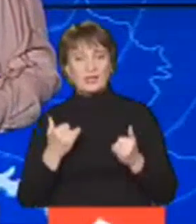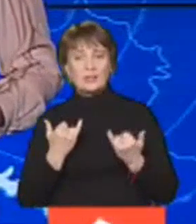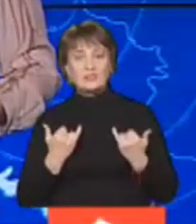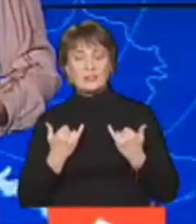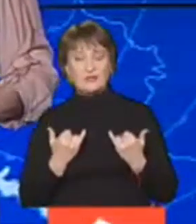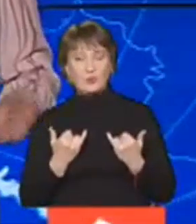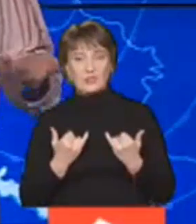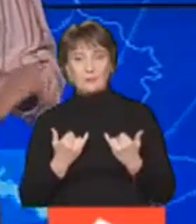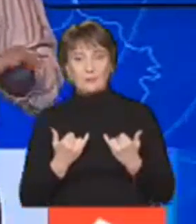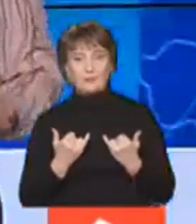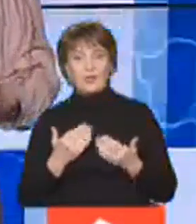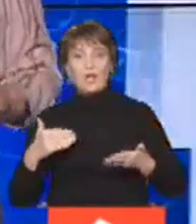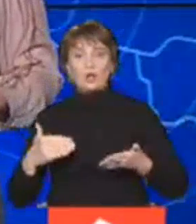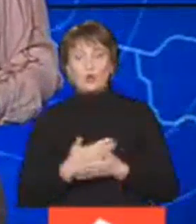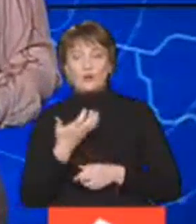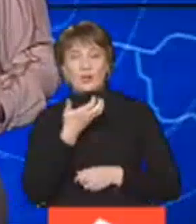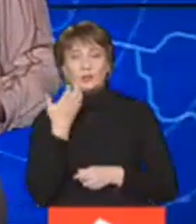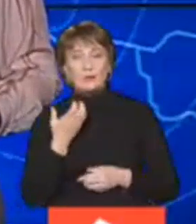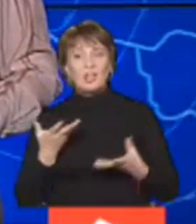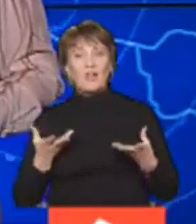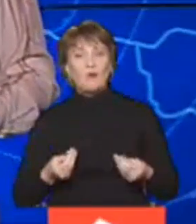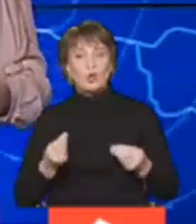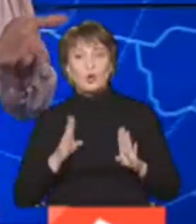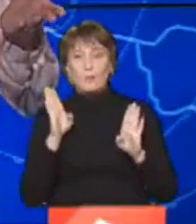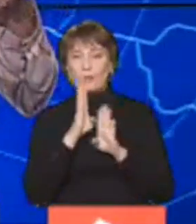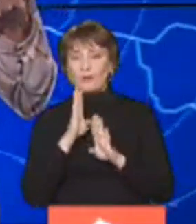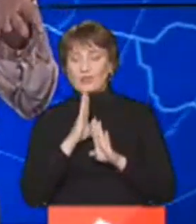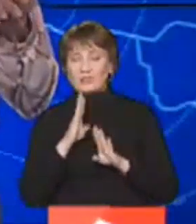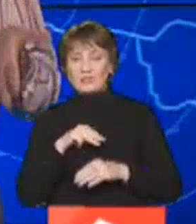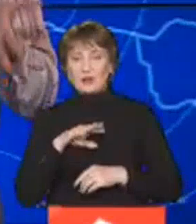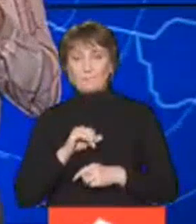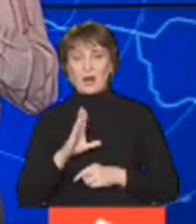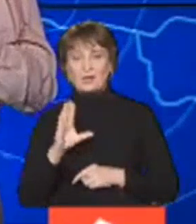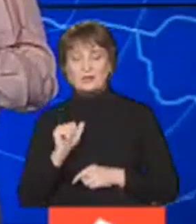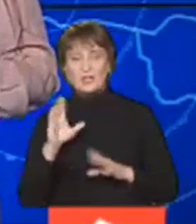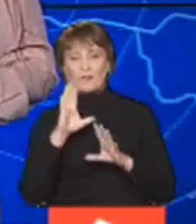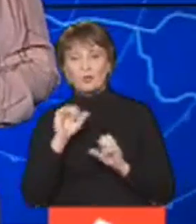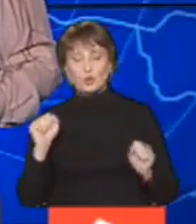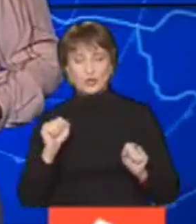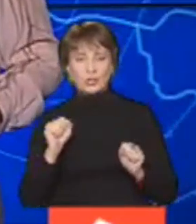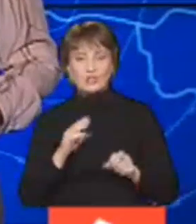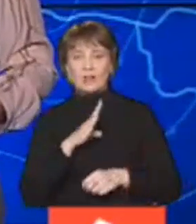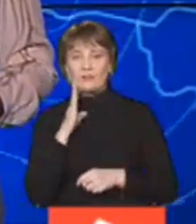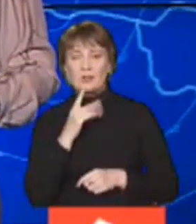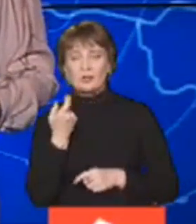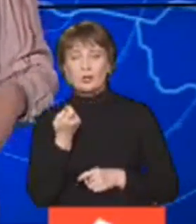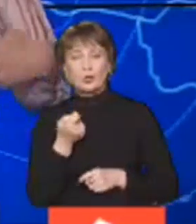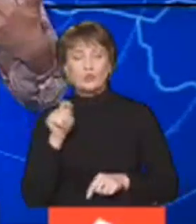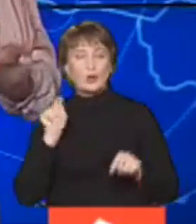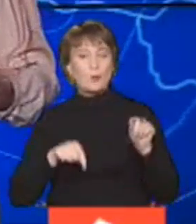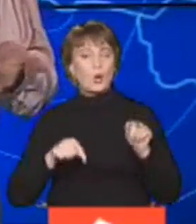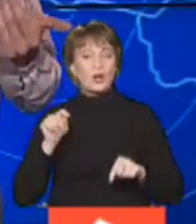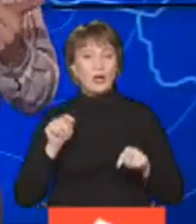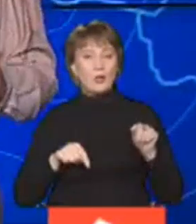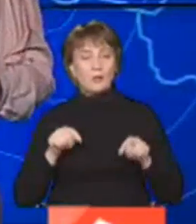сьогодні її формувала оця нова тепла, волога повітряна маса, відповідно, вночі та вранці трошки покрапав невеличкий дощик,